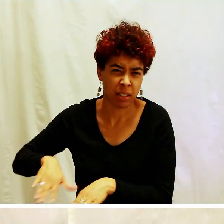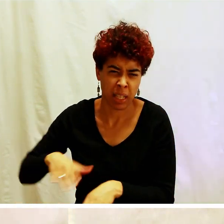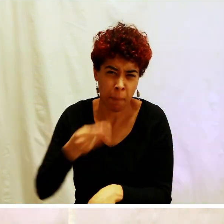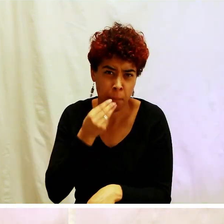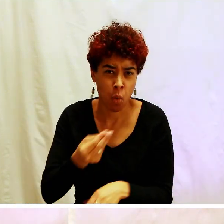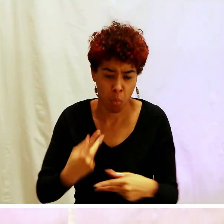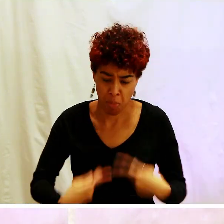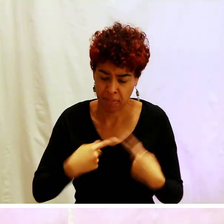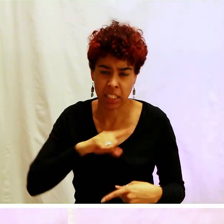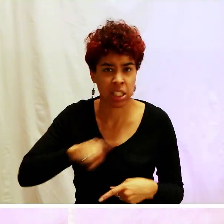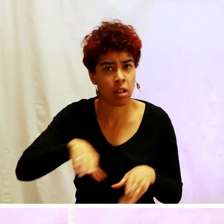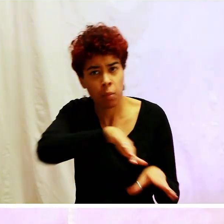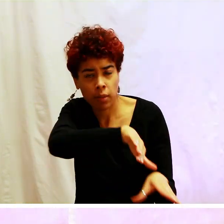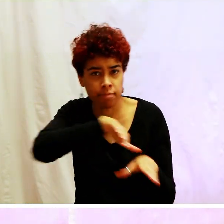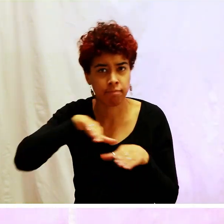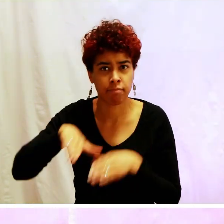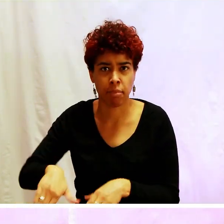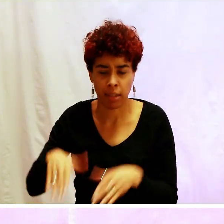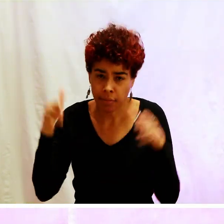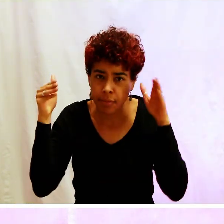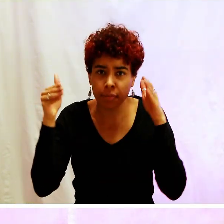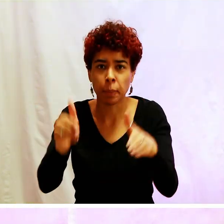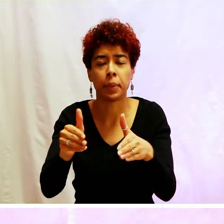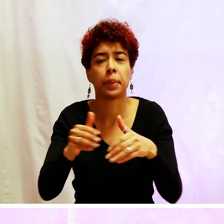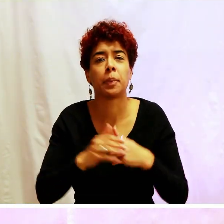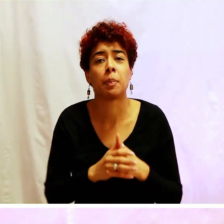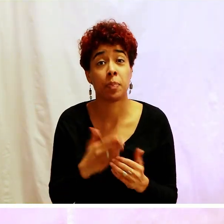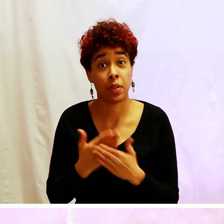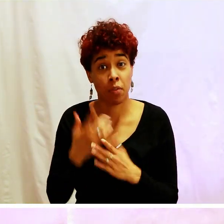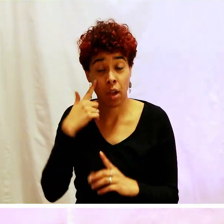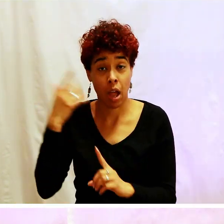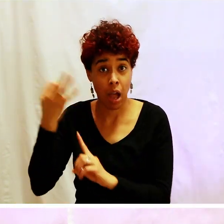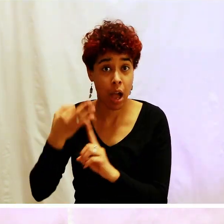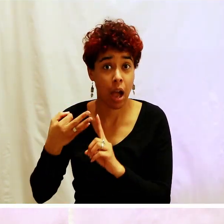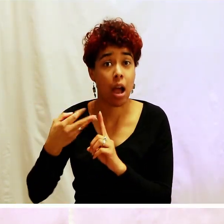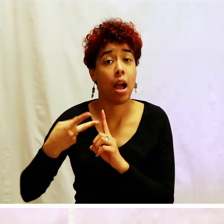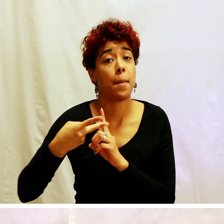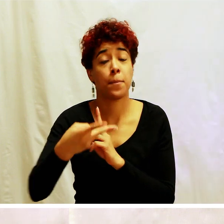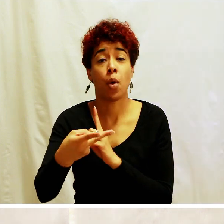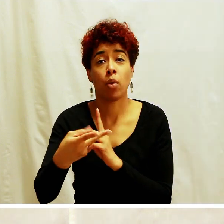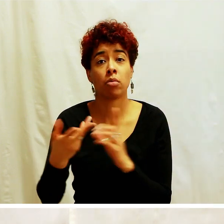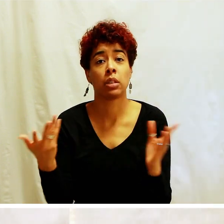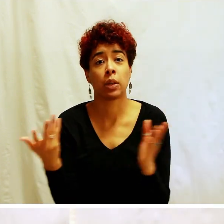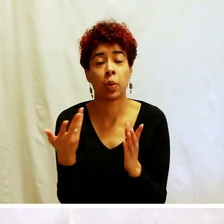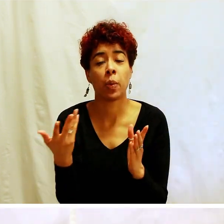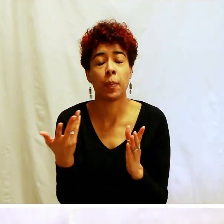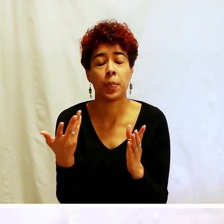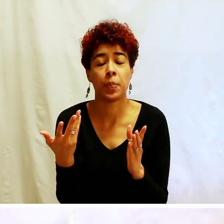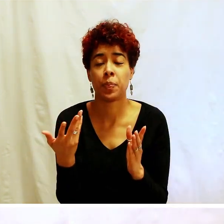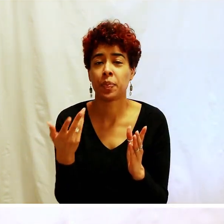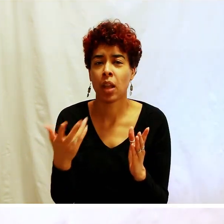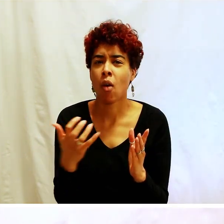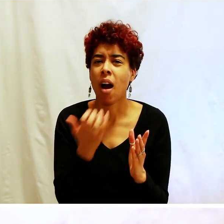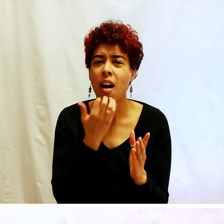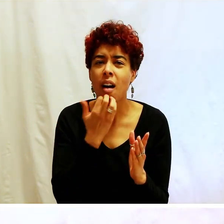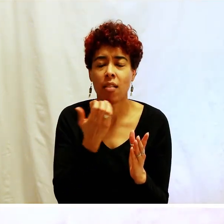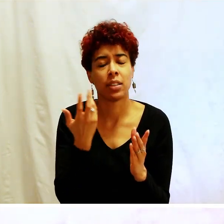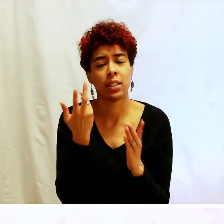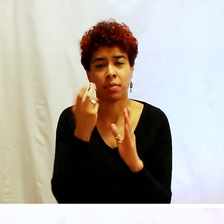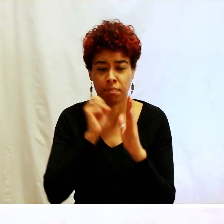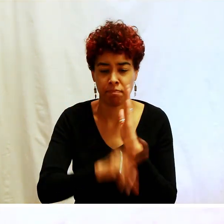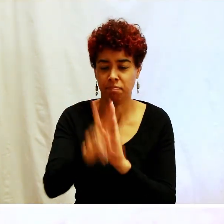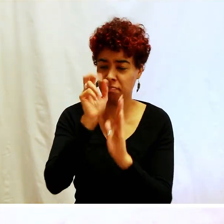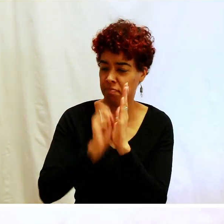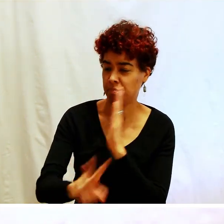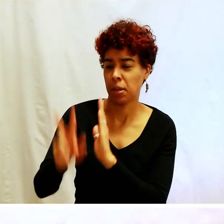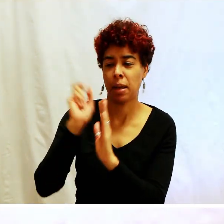vie. Et on voit que les apôtres avaient maintenant ce cœur d'avancer et d'aller annoncer la parole. Et la